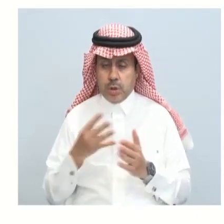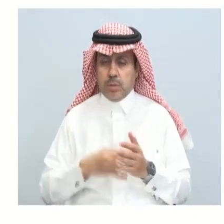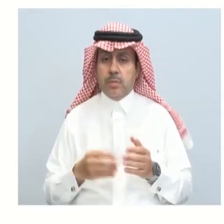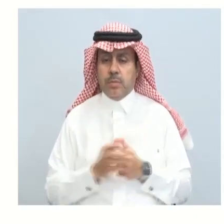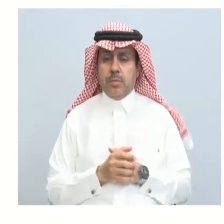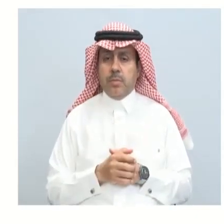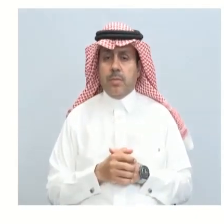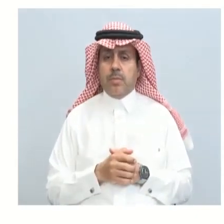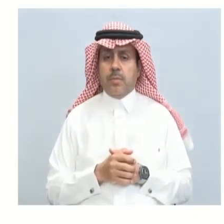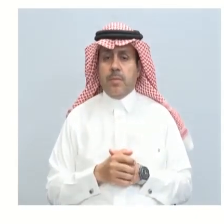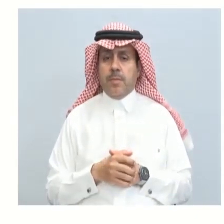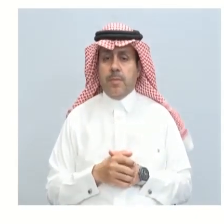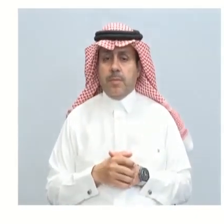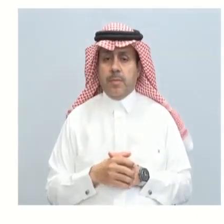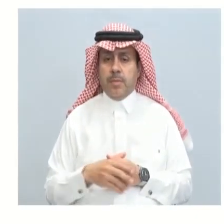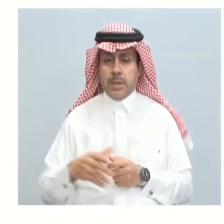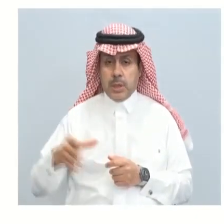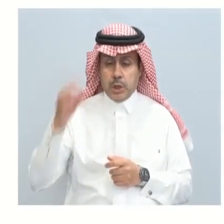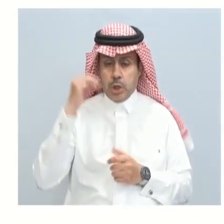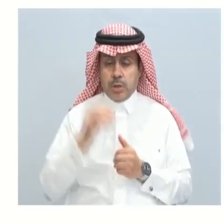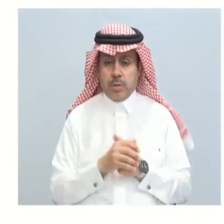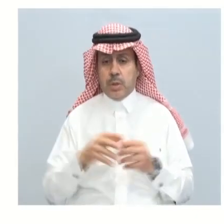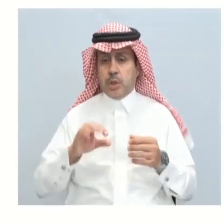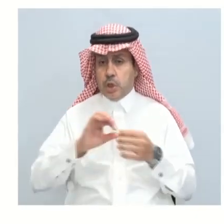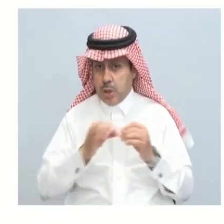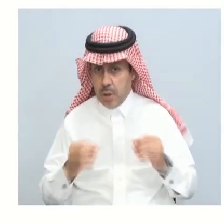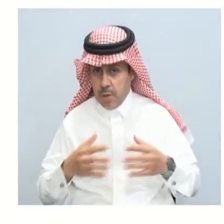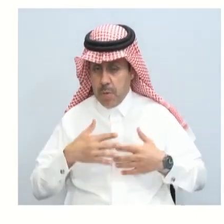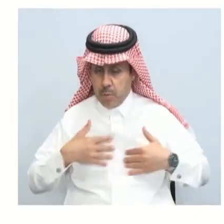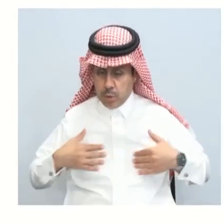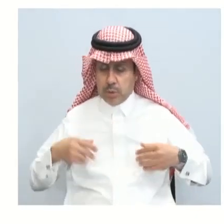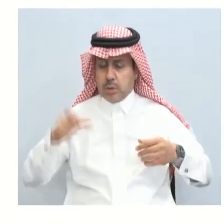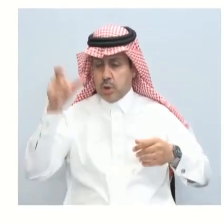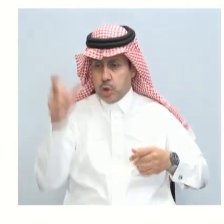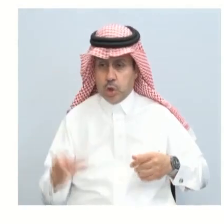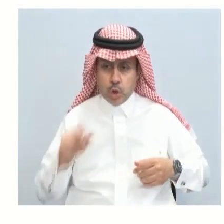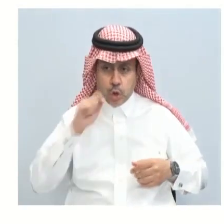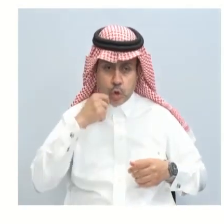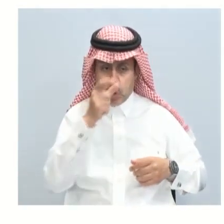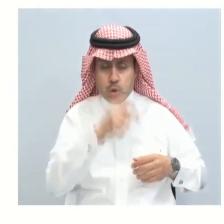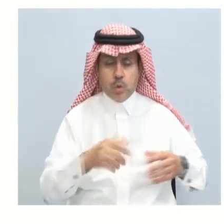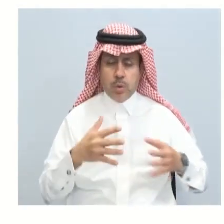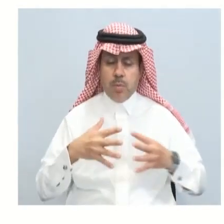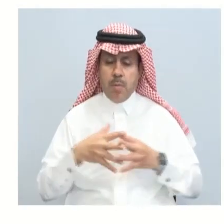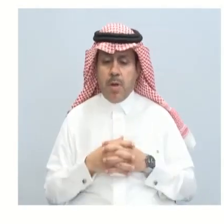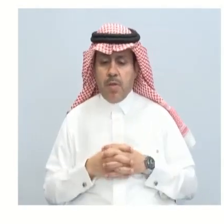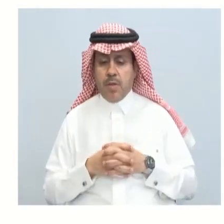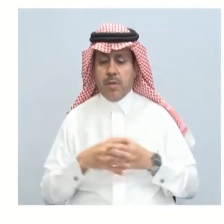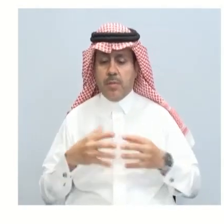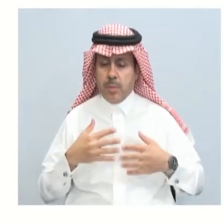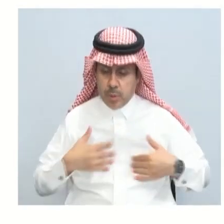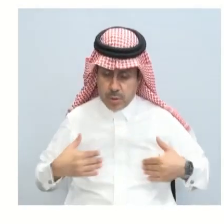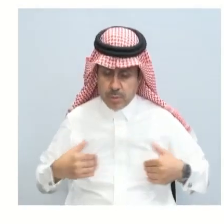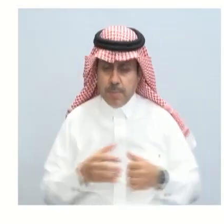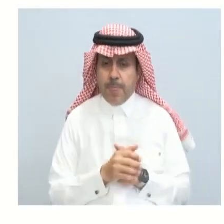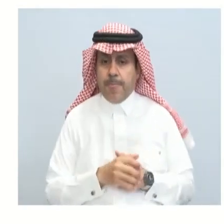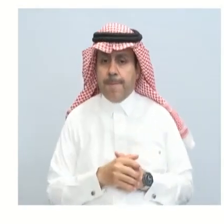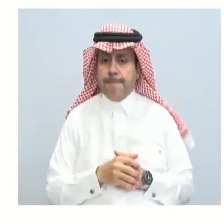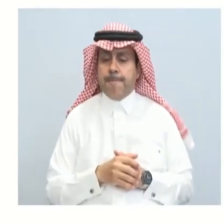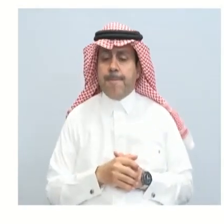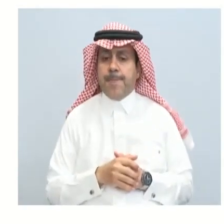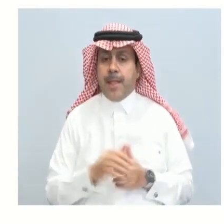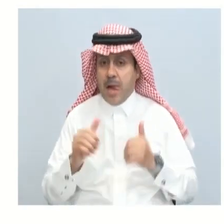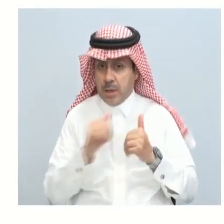الزوجين عن تشاور بينهما وتراضي بشرط ان يترتب على ذلك ضرر وان تكون